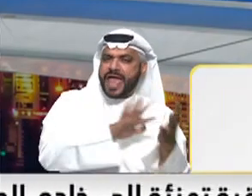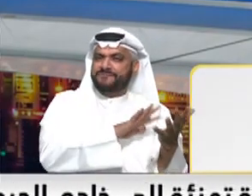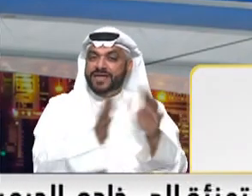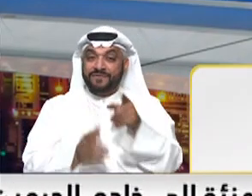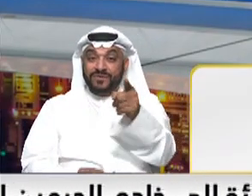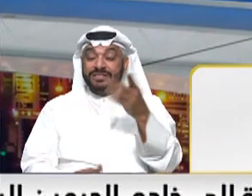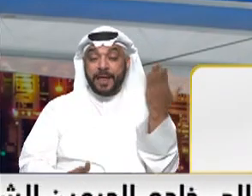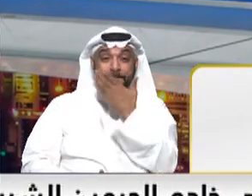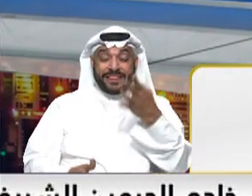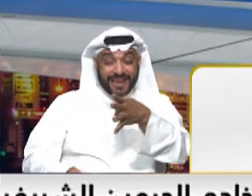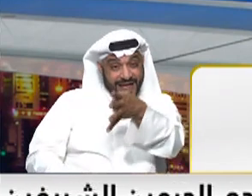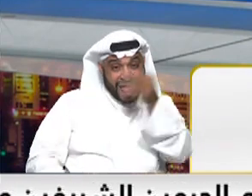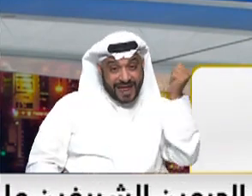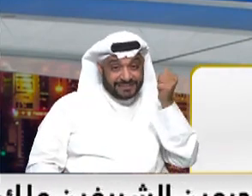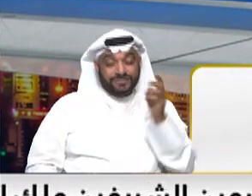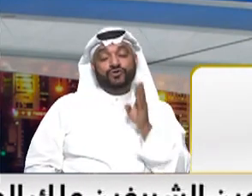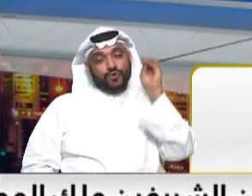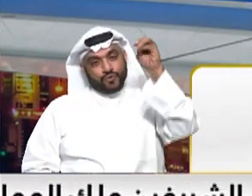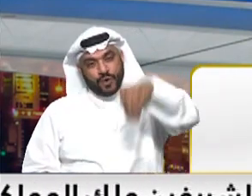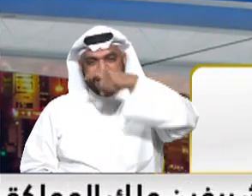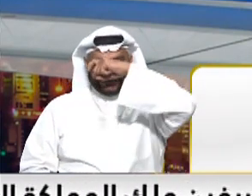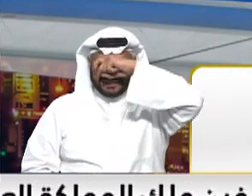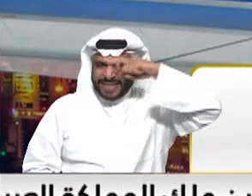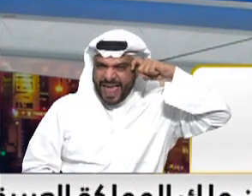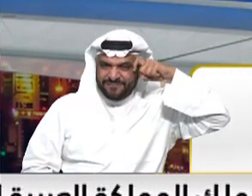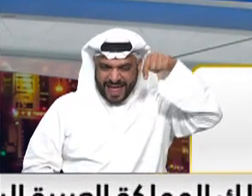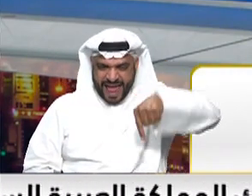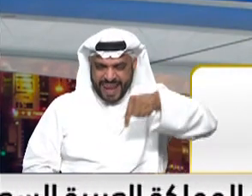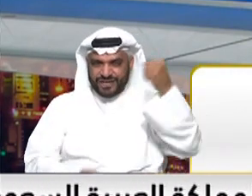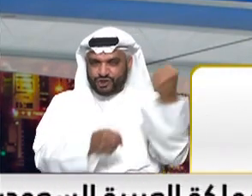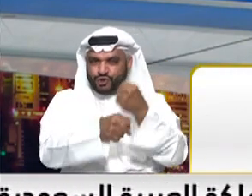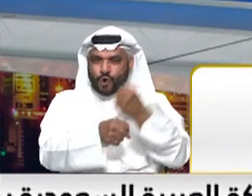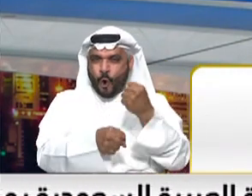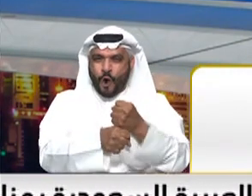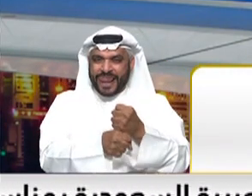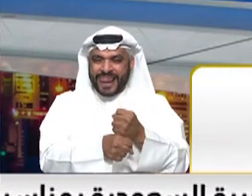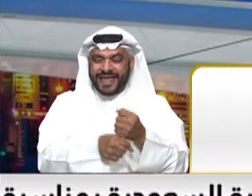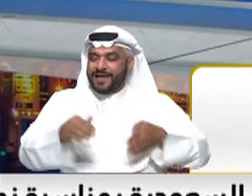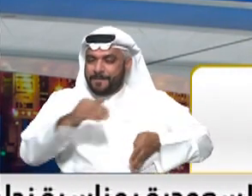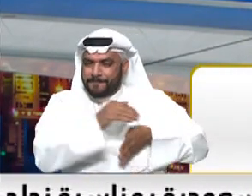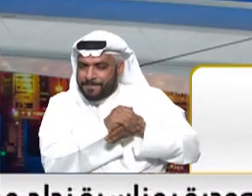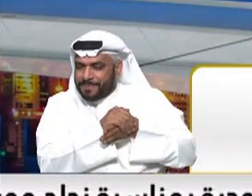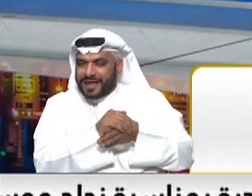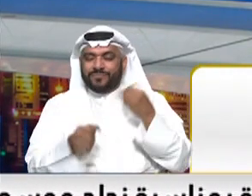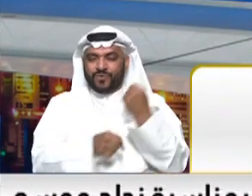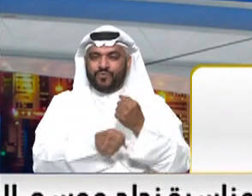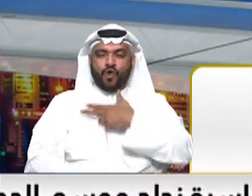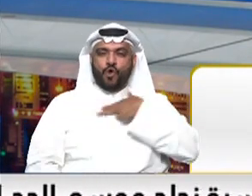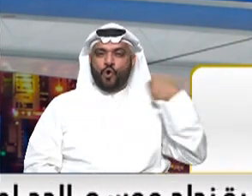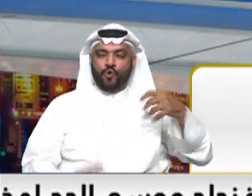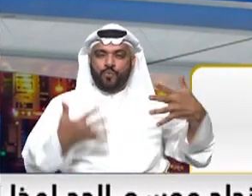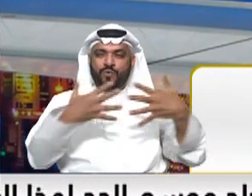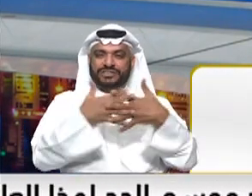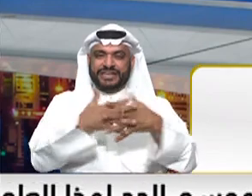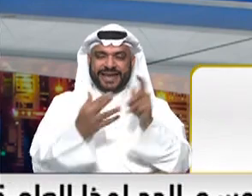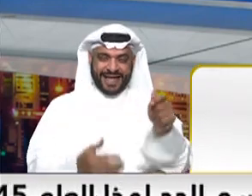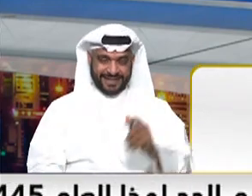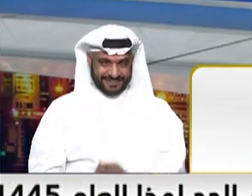من الحصول على فرص وظيفية مناسبة لهم في القطاعين الحكومي والخاص.